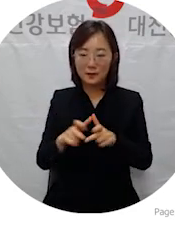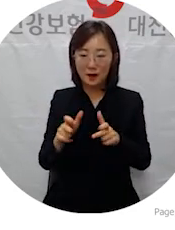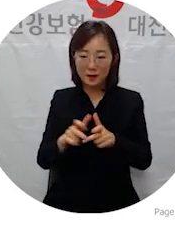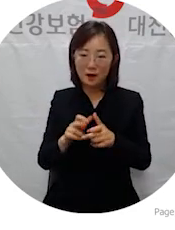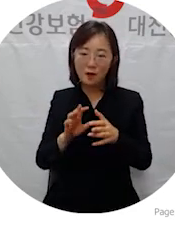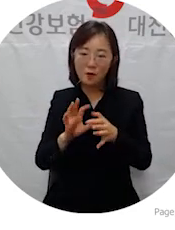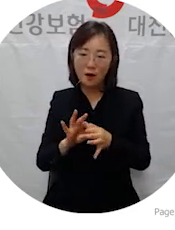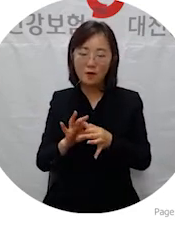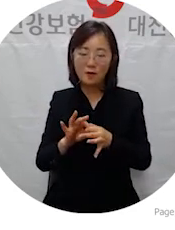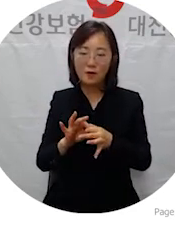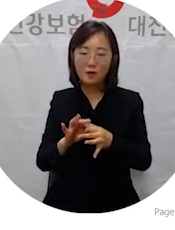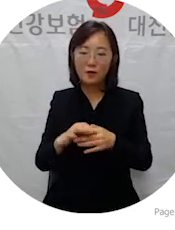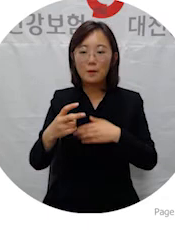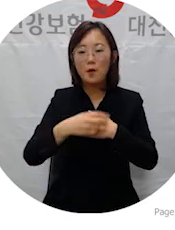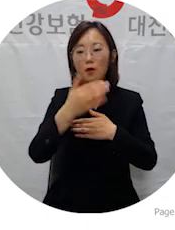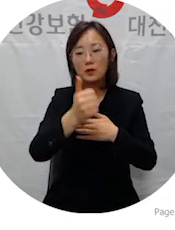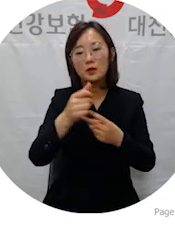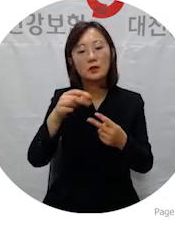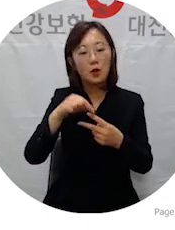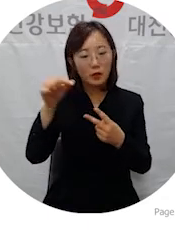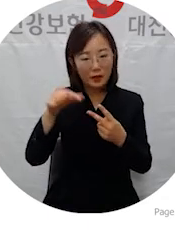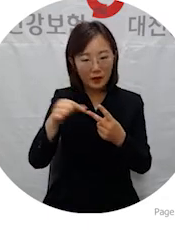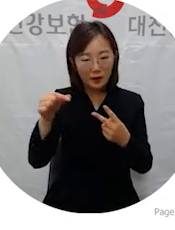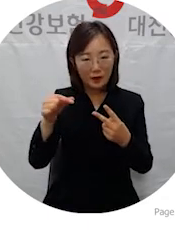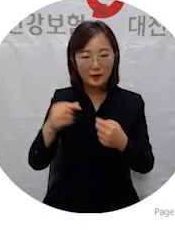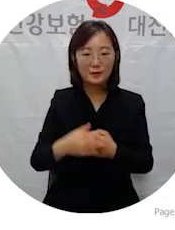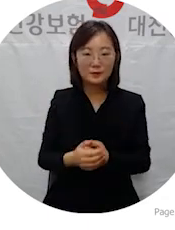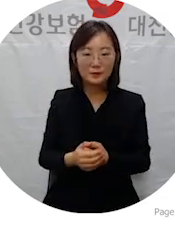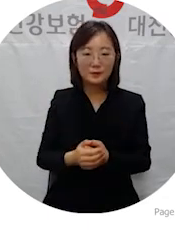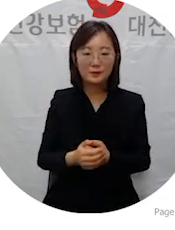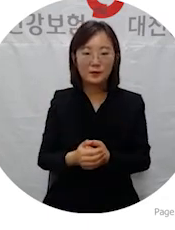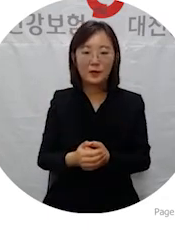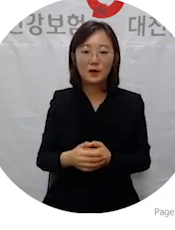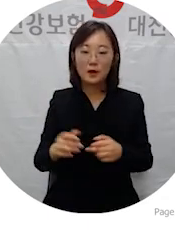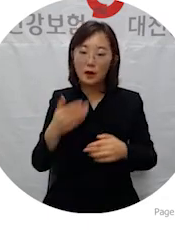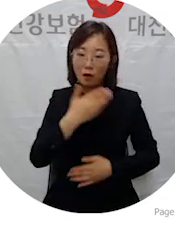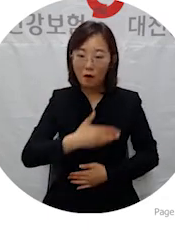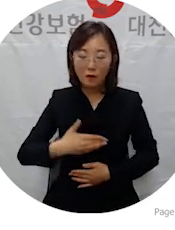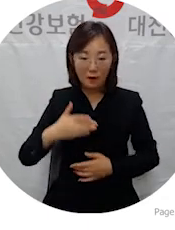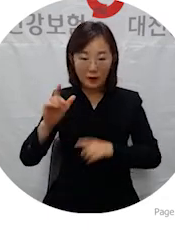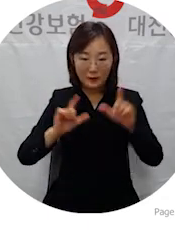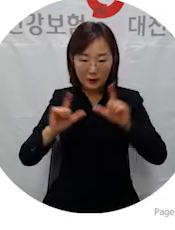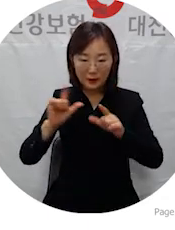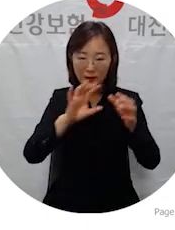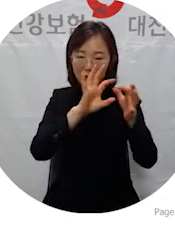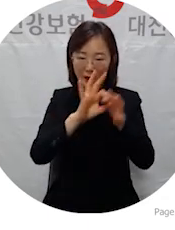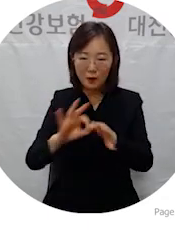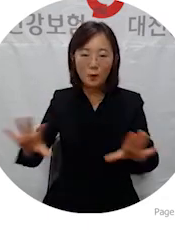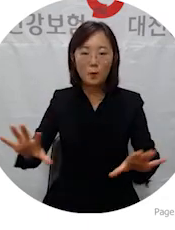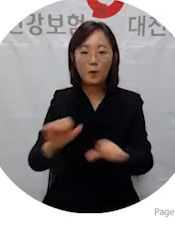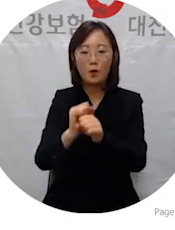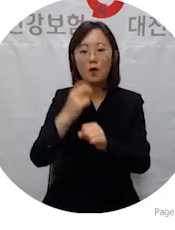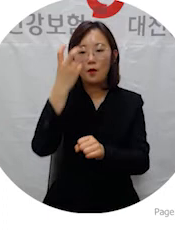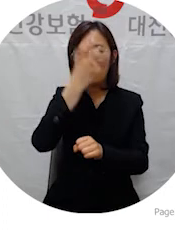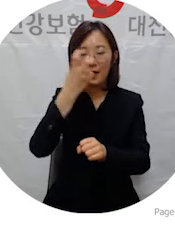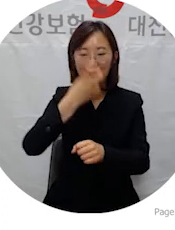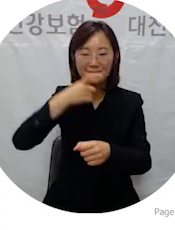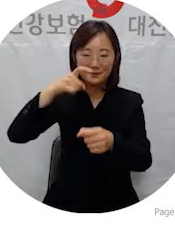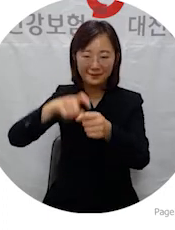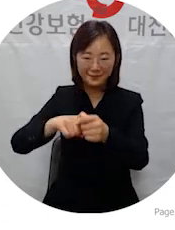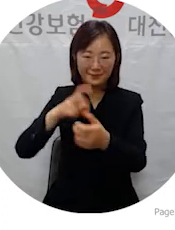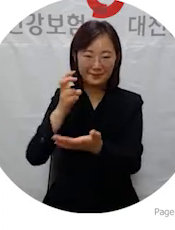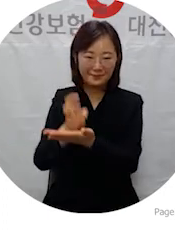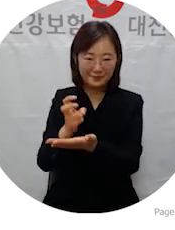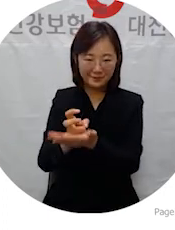또는 주장의 관리의사로 선택하여 만성질환 또는 장애 관련 건강 상태 등을